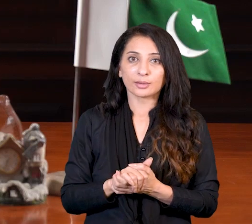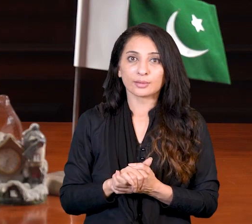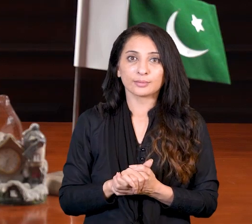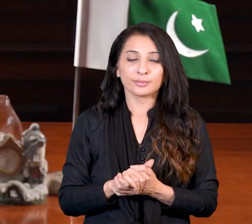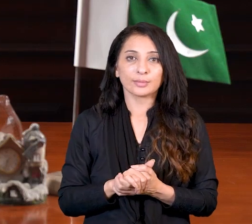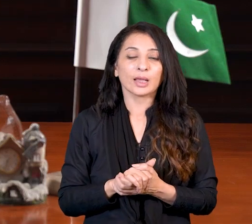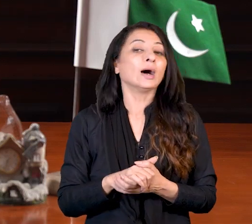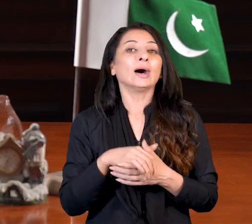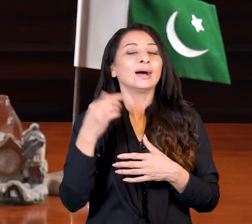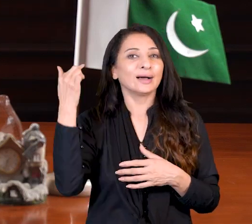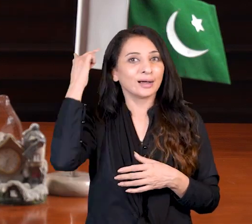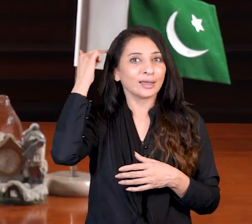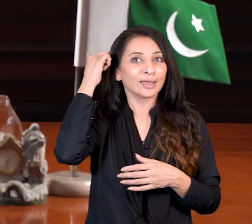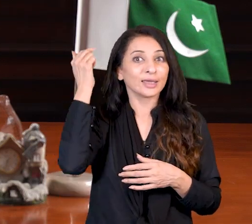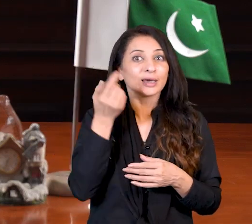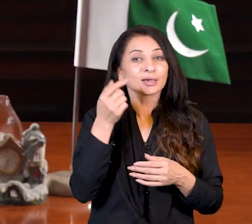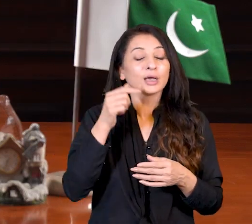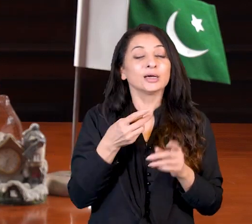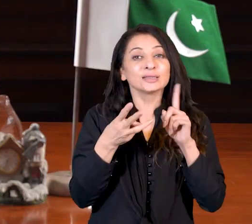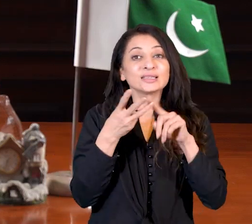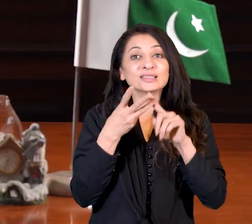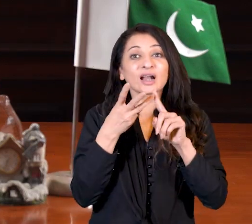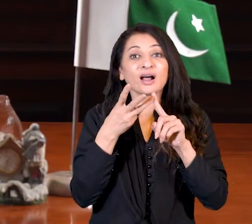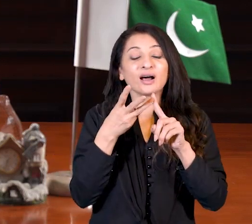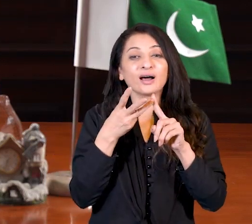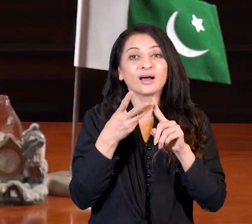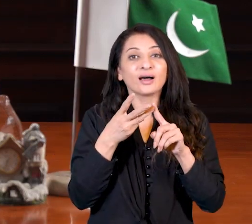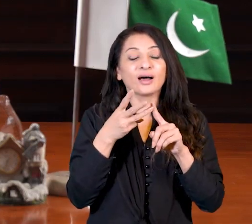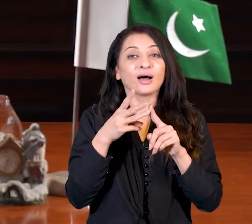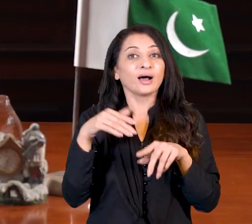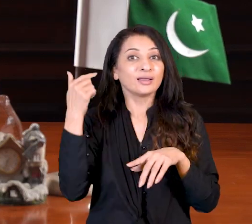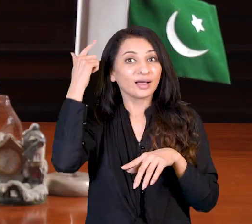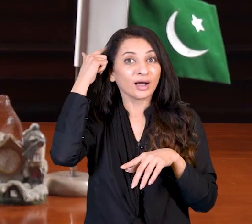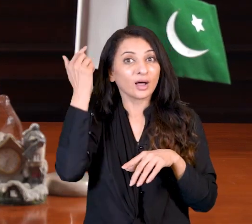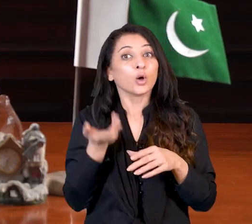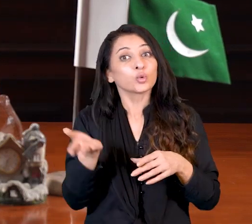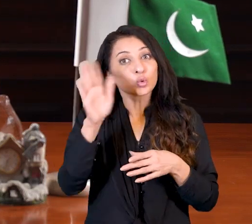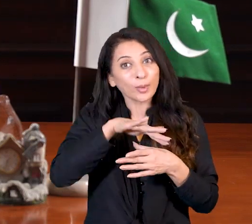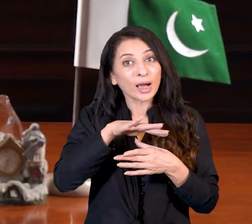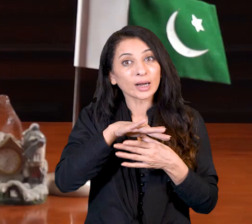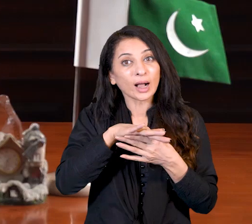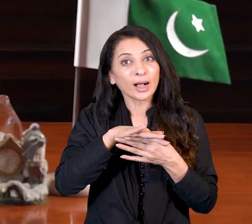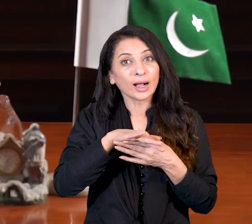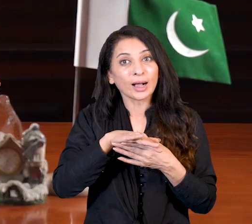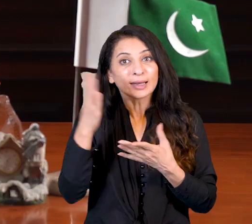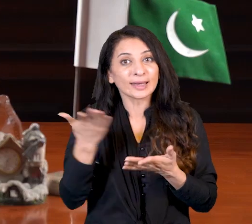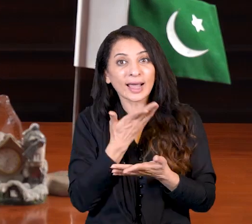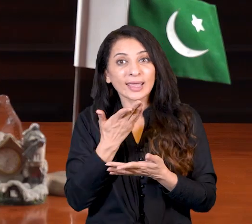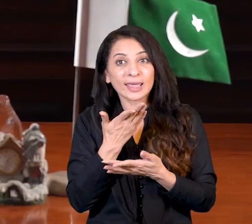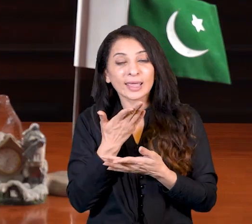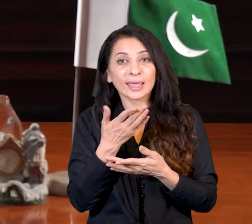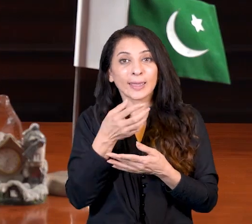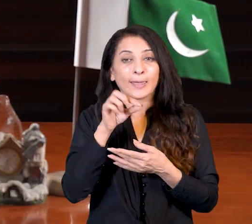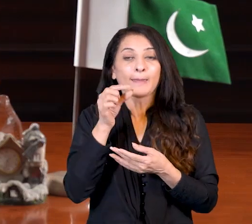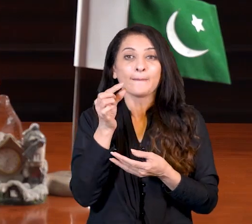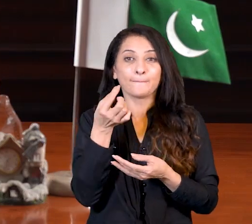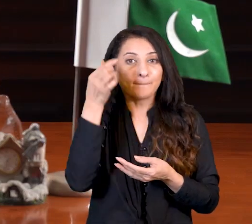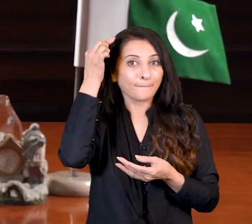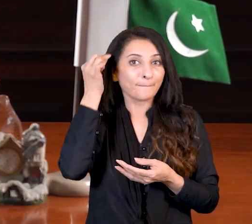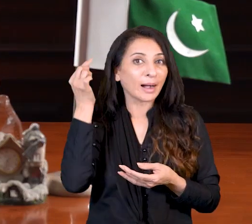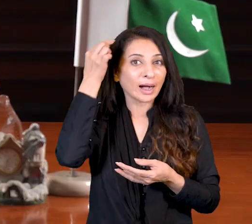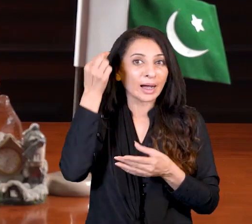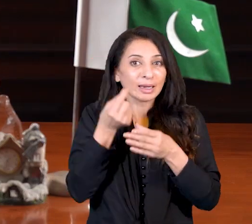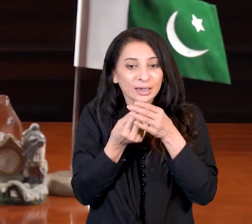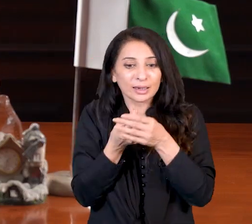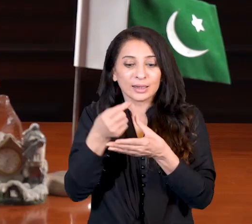तो जब आपके बाल गिर रहे होते हैं, गिरते हुए बालों को बचाने के लिए अमूमन हम PRP दवाइयाँ, एक्सोसोम्स, ये ट्रीटमेंट करते हैं। लेकिन जहाँ पर बाल को गिरे